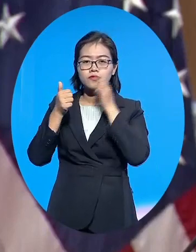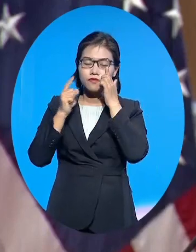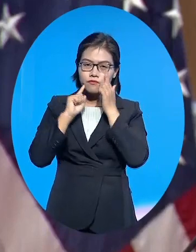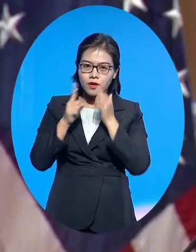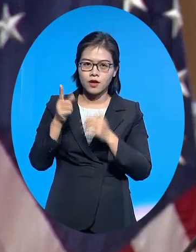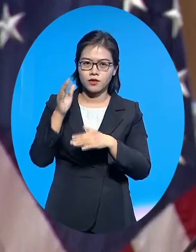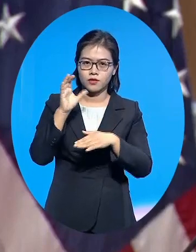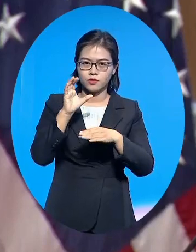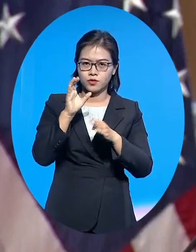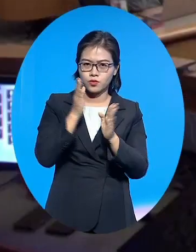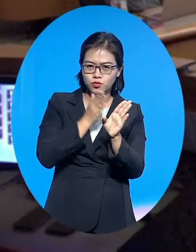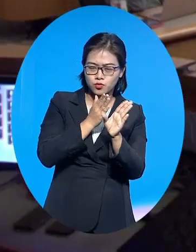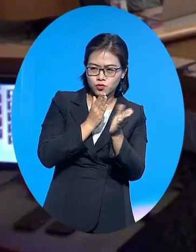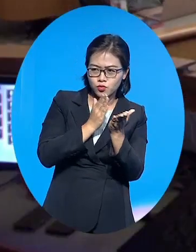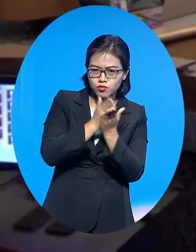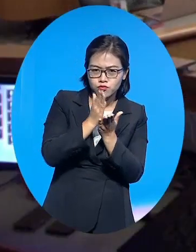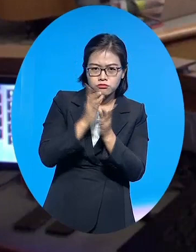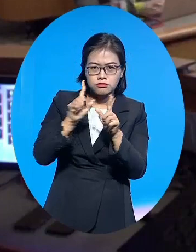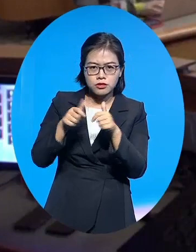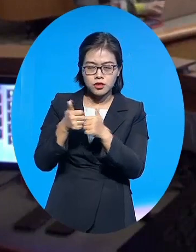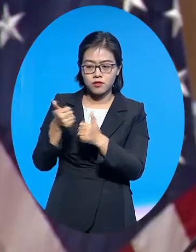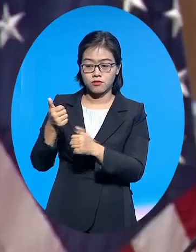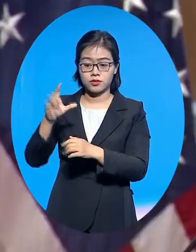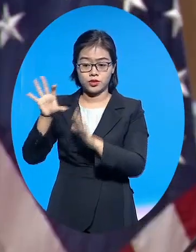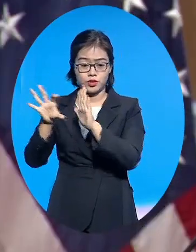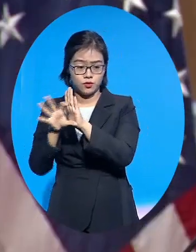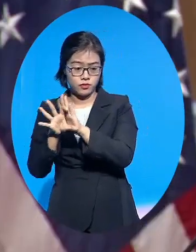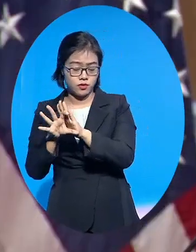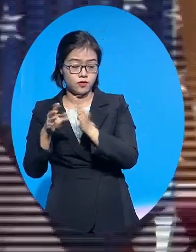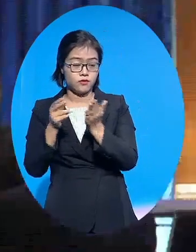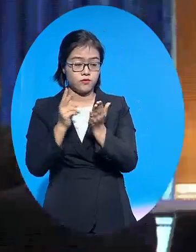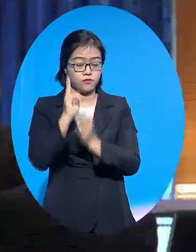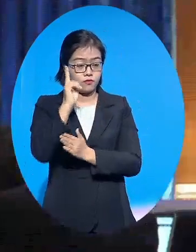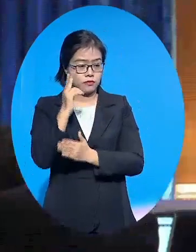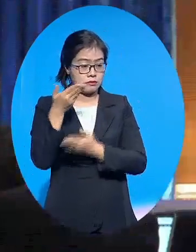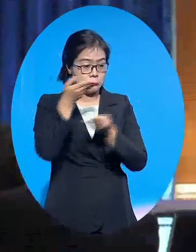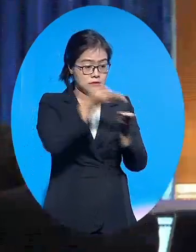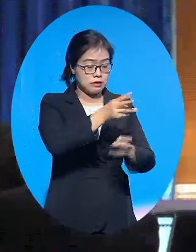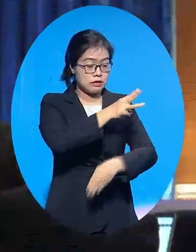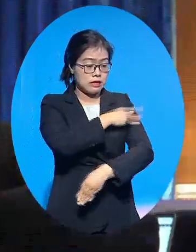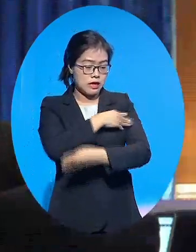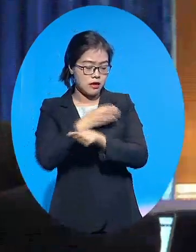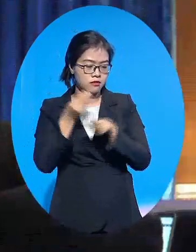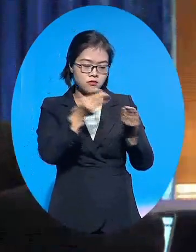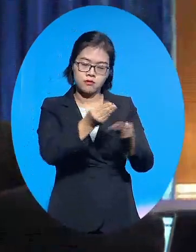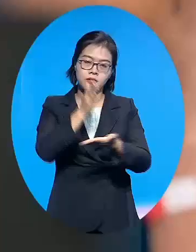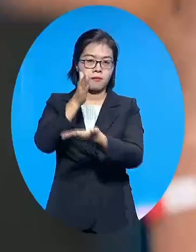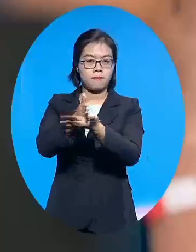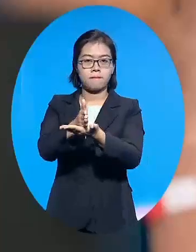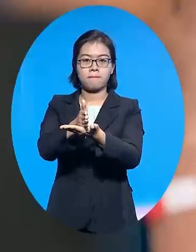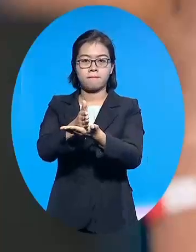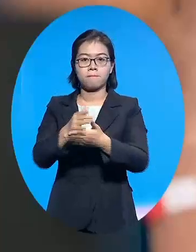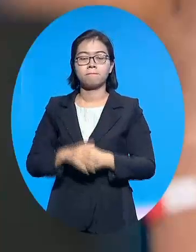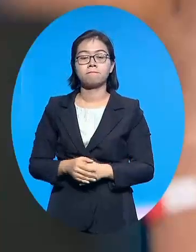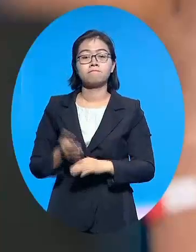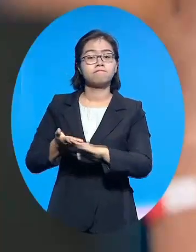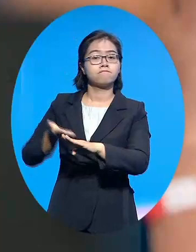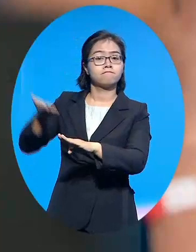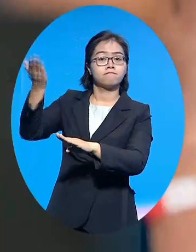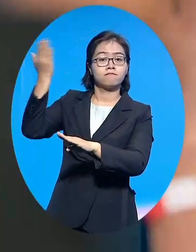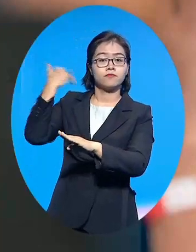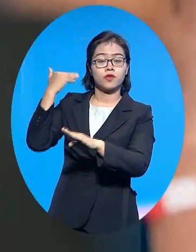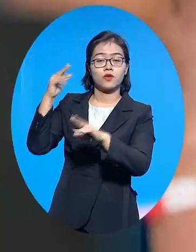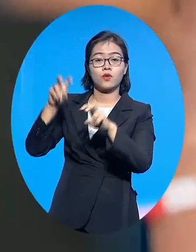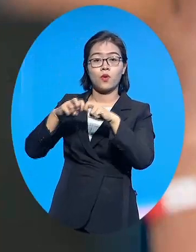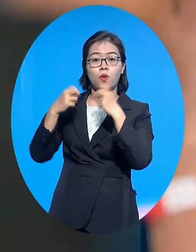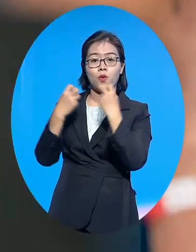Triều Tiên cung cấp vũ khí cho Nga tương tự như đối với việc Iran cung cấp vũ khí cho Nga trước đó người phát ngôn hội